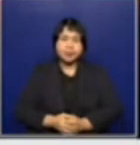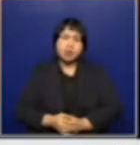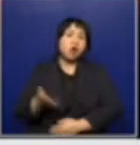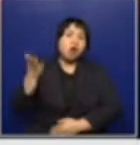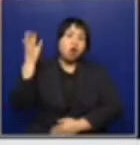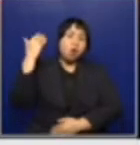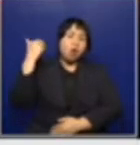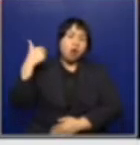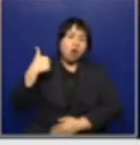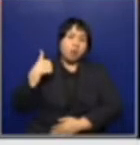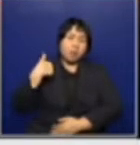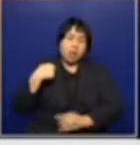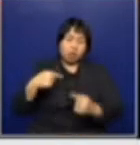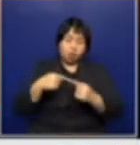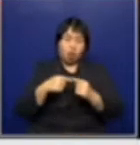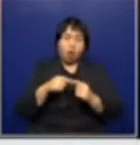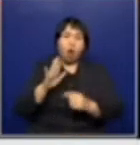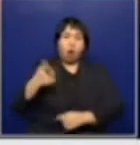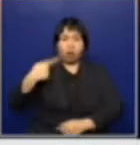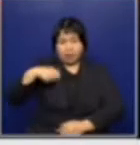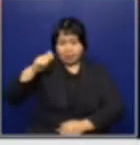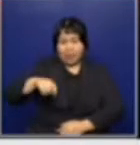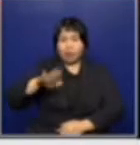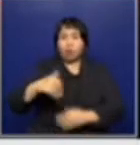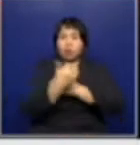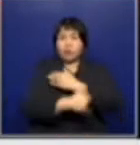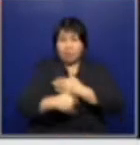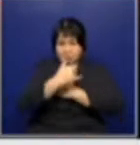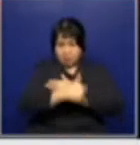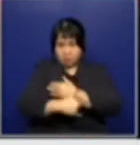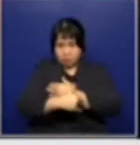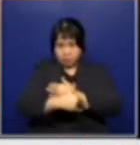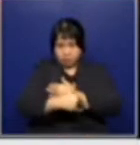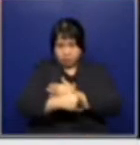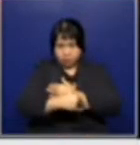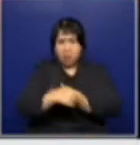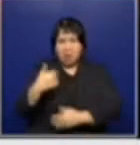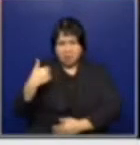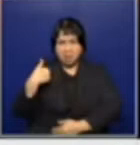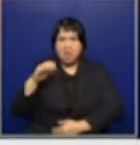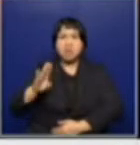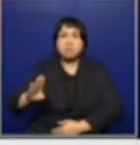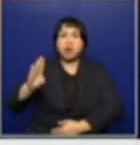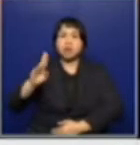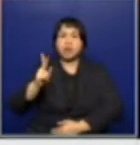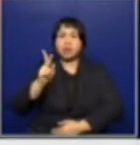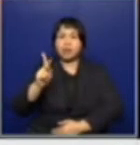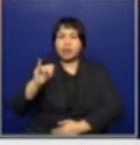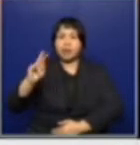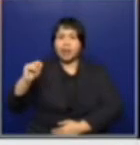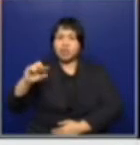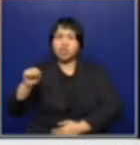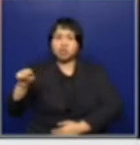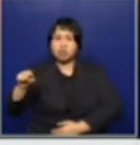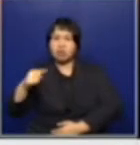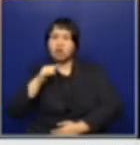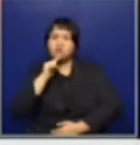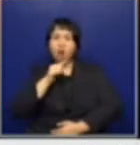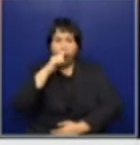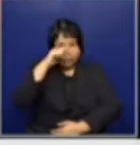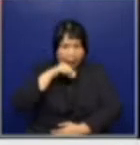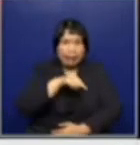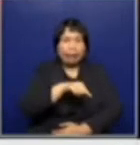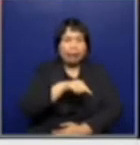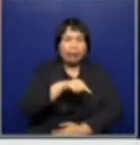เข้าสู่อายุอนุญาโตตุลาการระหว่างประเทศที่คิงเกตเขาฟ้องราชอาณาจักรไทย